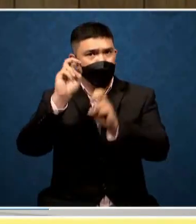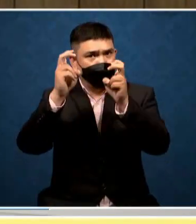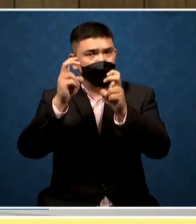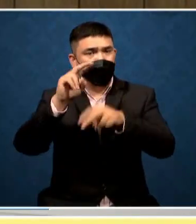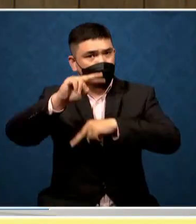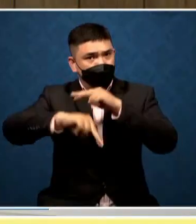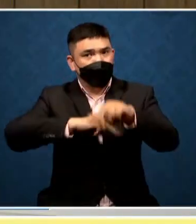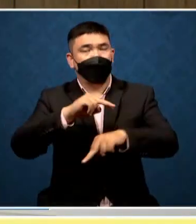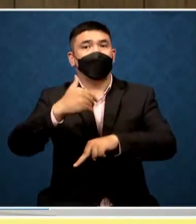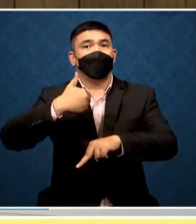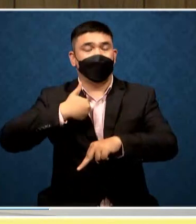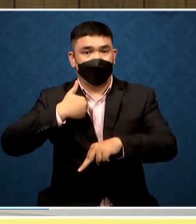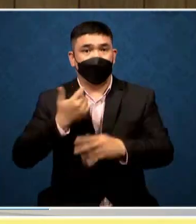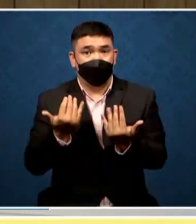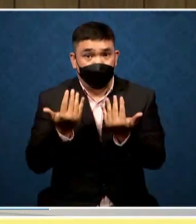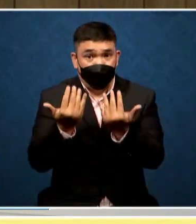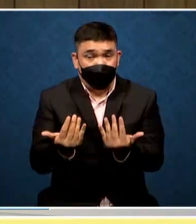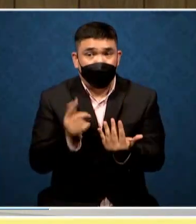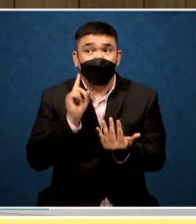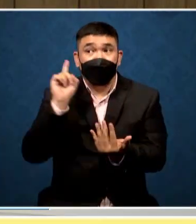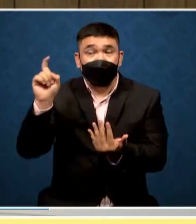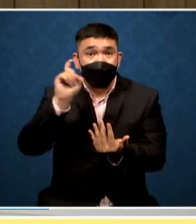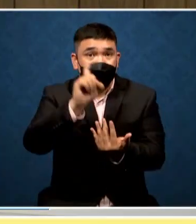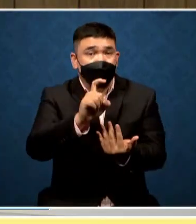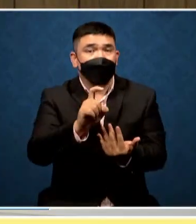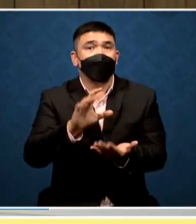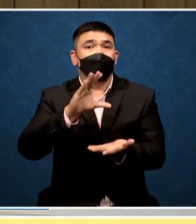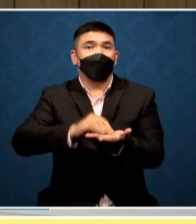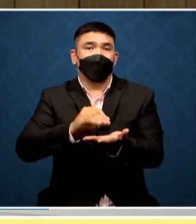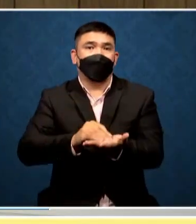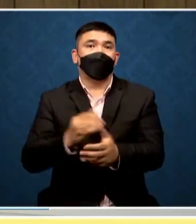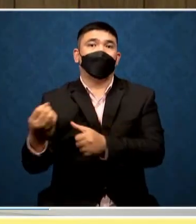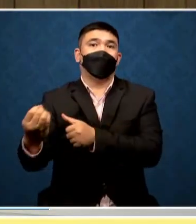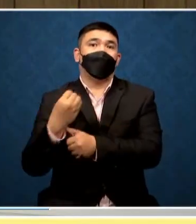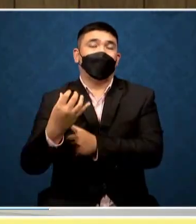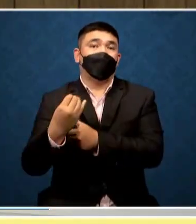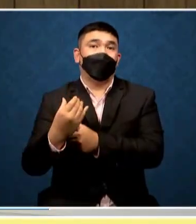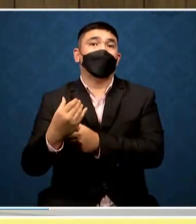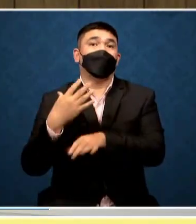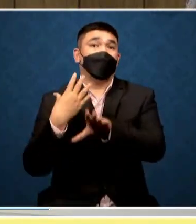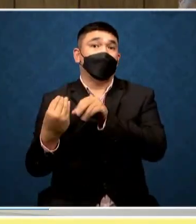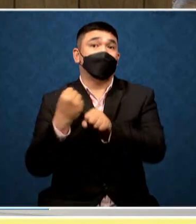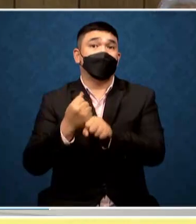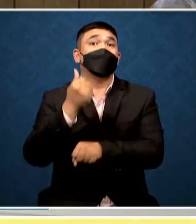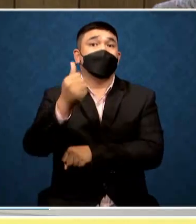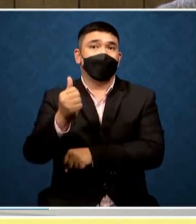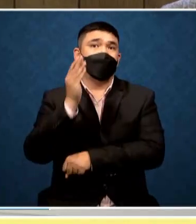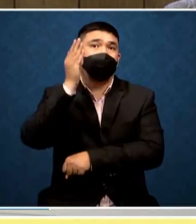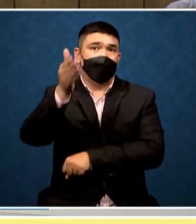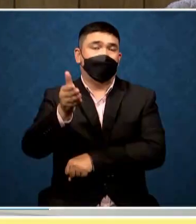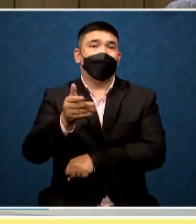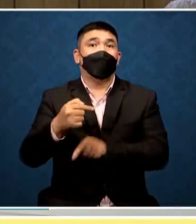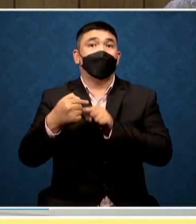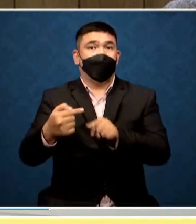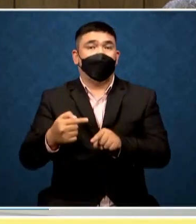สอบสิ่งเหล่านี้แล้วก็สอบถามรายละเอียดแล้วก็ชี้แนะชี้นำนะครับให้ดำเนินการในสิ่งเหล่านี้ต่อไปครับ